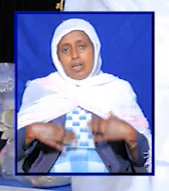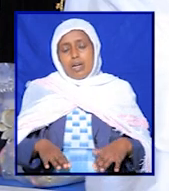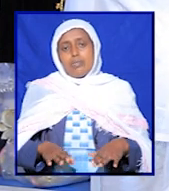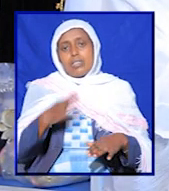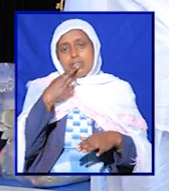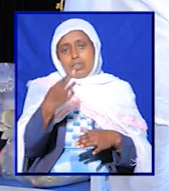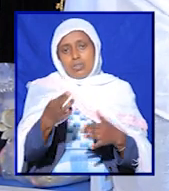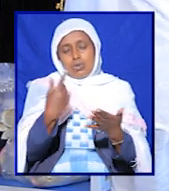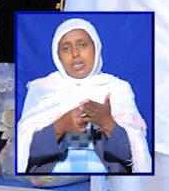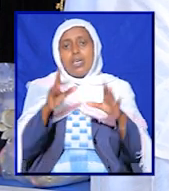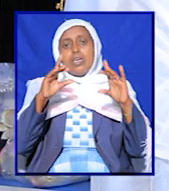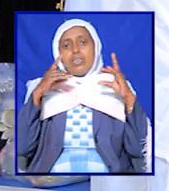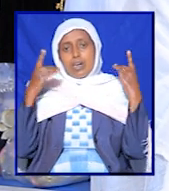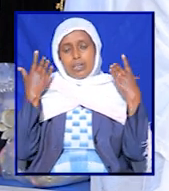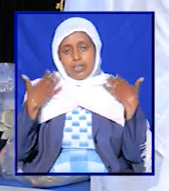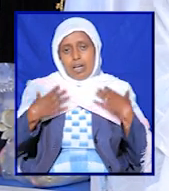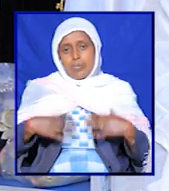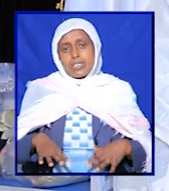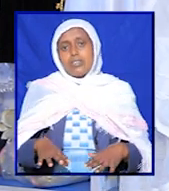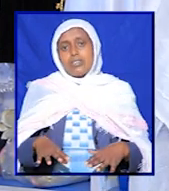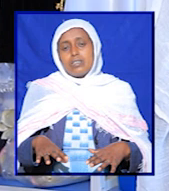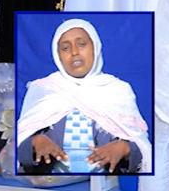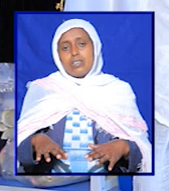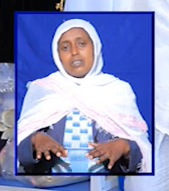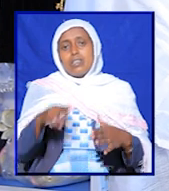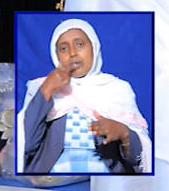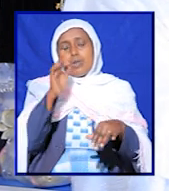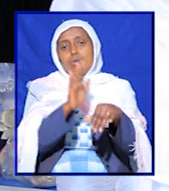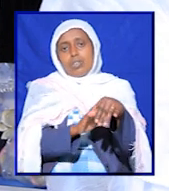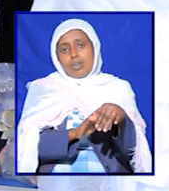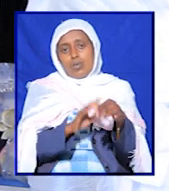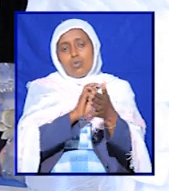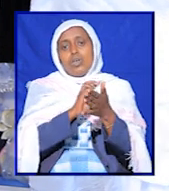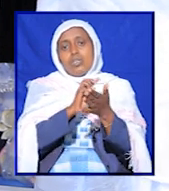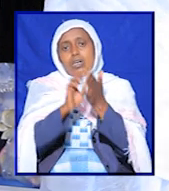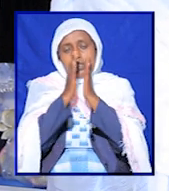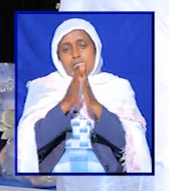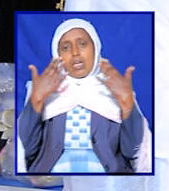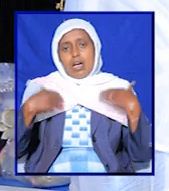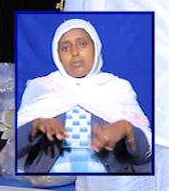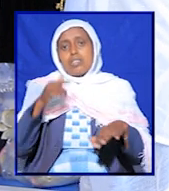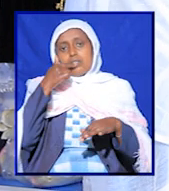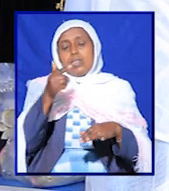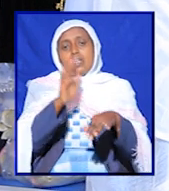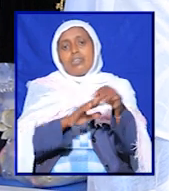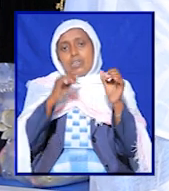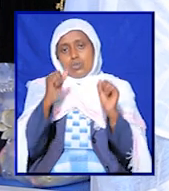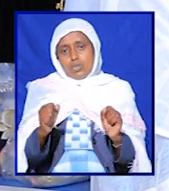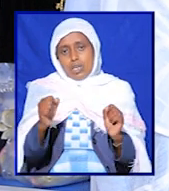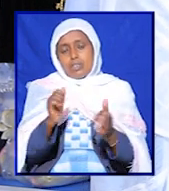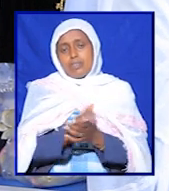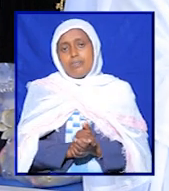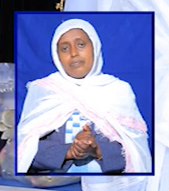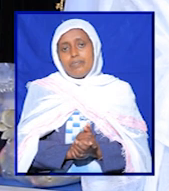አልባሳት የካህናት አልባሳት ተብለው ይጠራሉ የመቀደሻ አልባሳት ልንላቸው እንችላለን